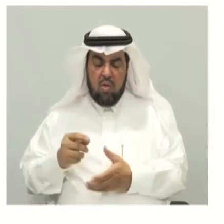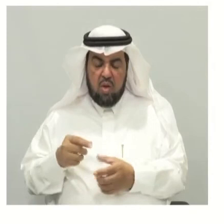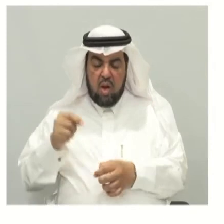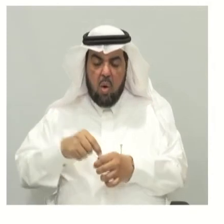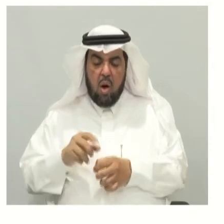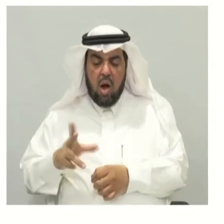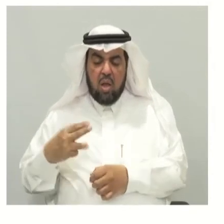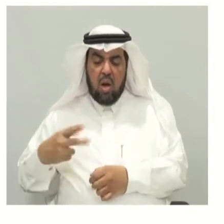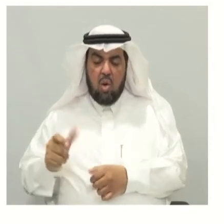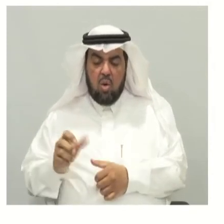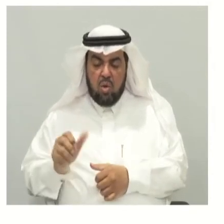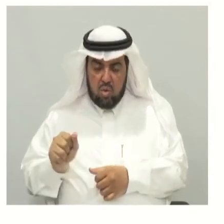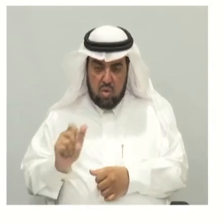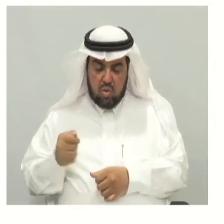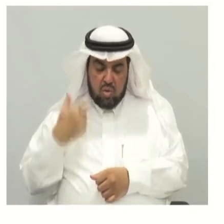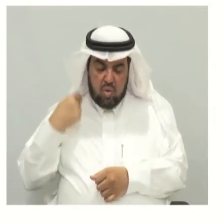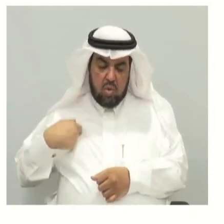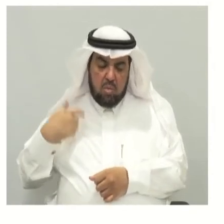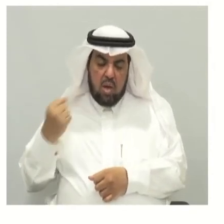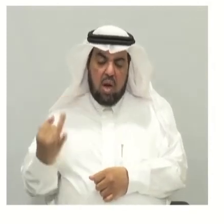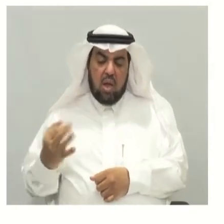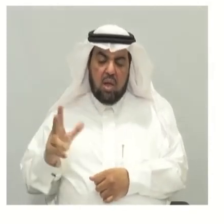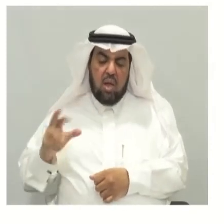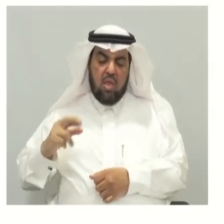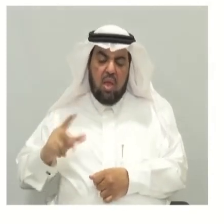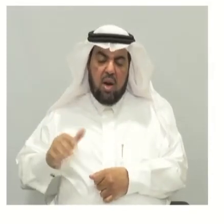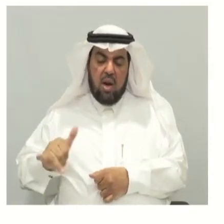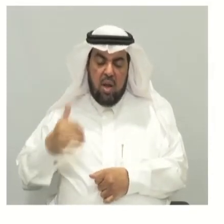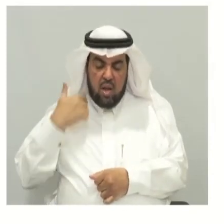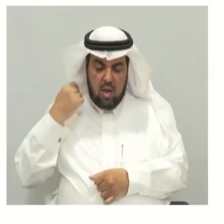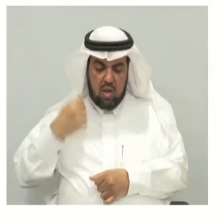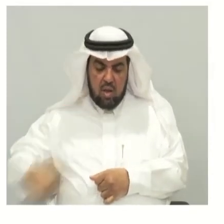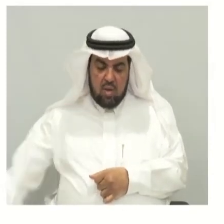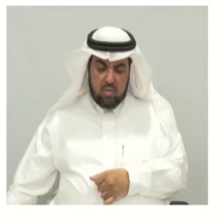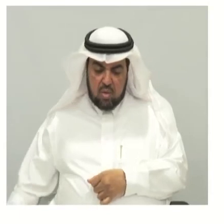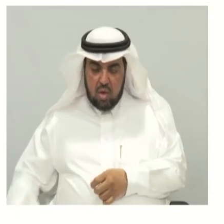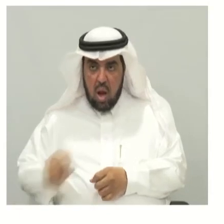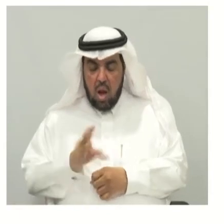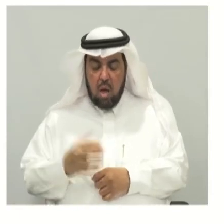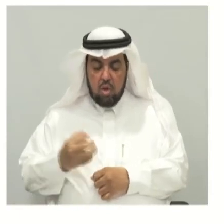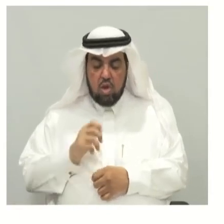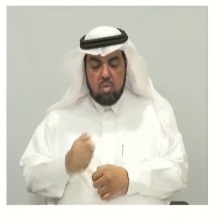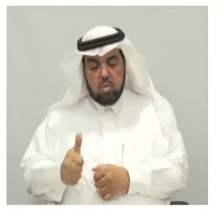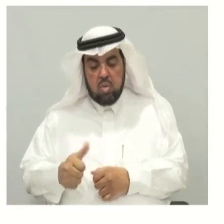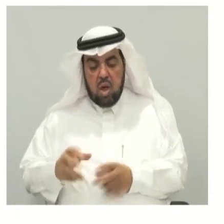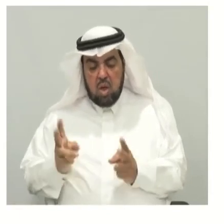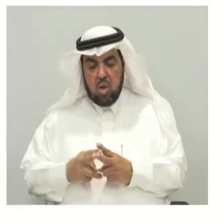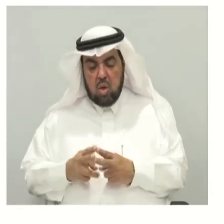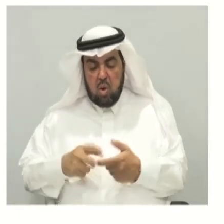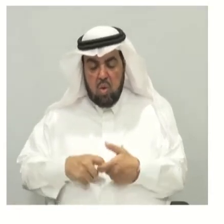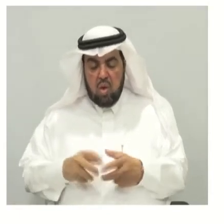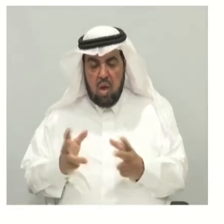ماذا يطلق عليه؟ العدد الذري. نعم. عناصر لامعة جيدة التوصيل للحرارة